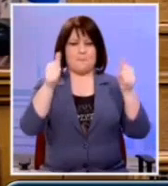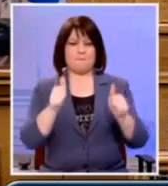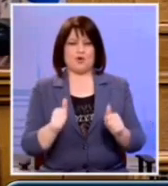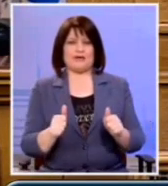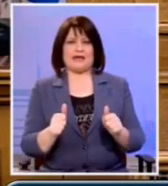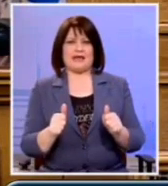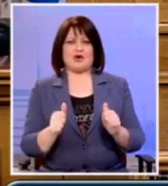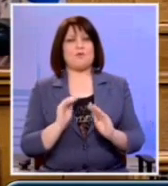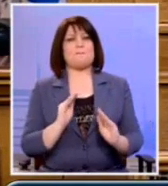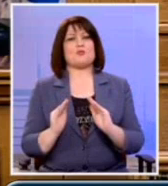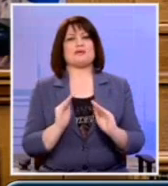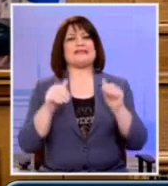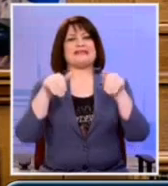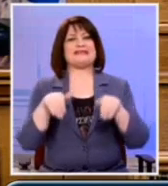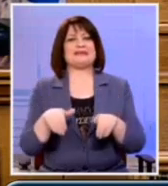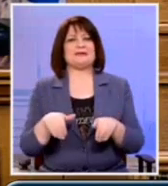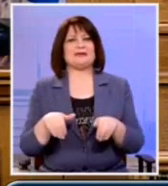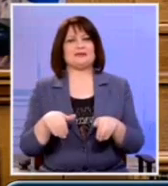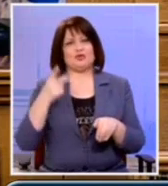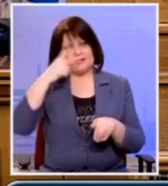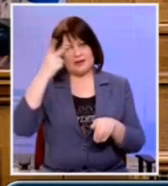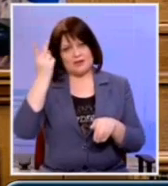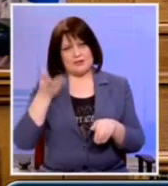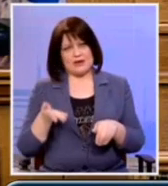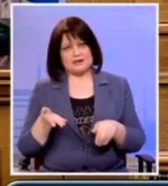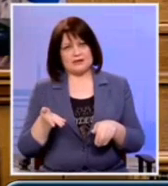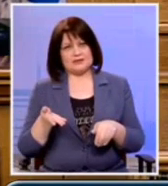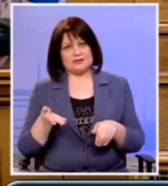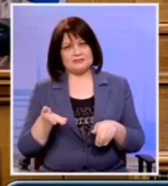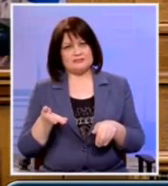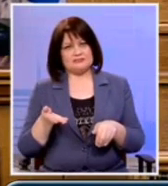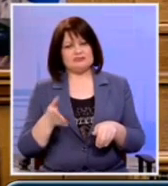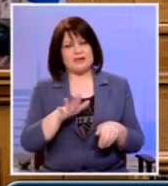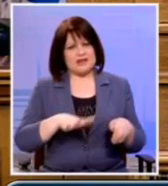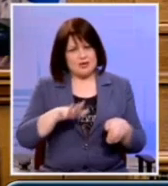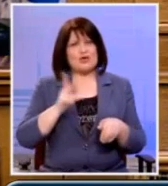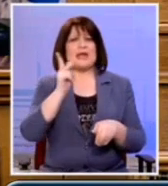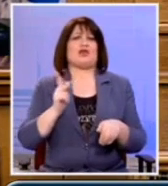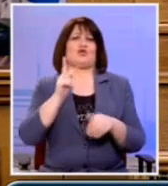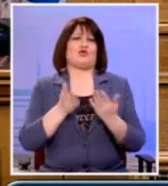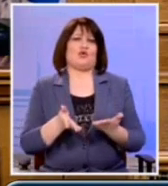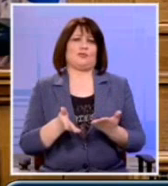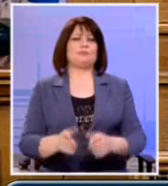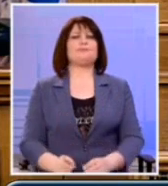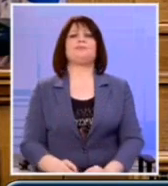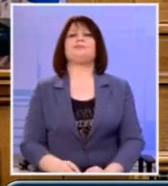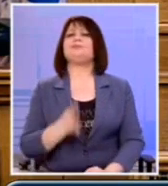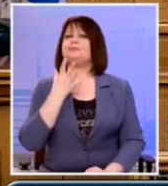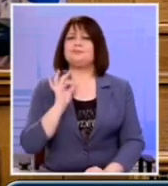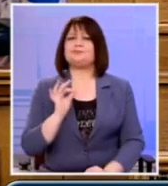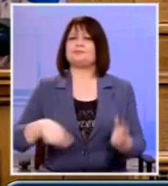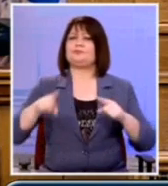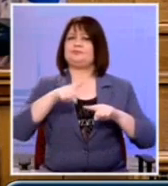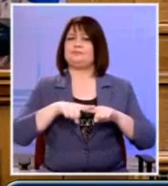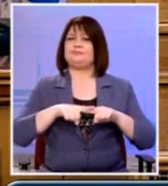δρόμο της προστασίας και του σεβασμού των δικαιωμάτων τόσο των ατοπικών όσο και των κοινωνικών. Γιατί η Ελλάδα